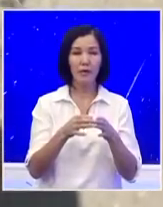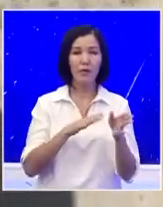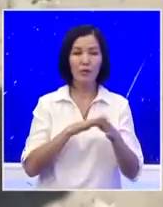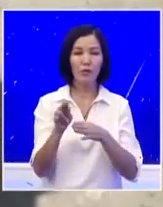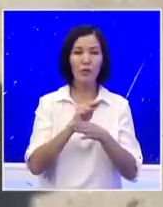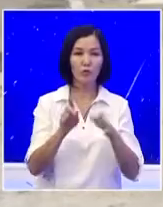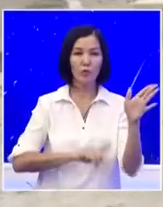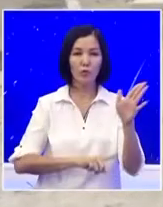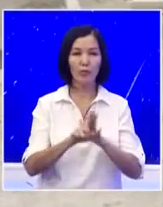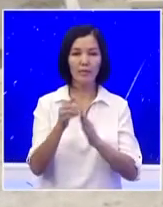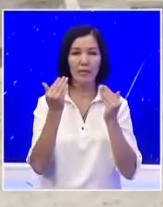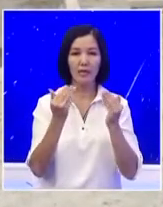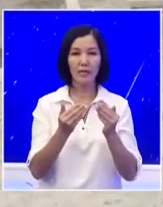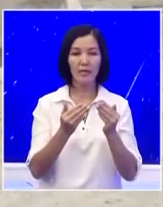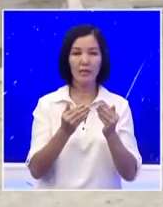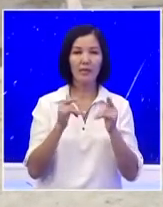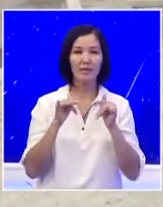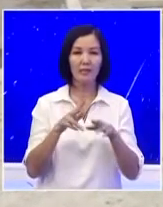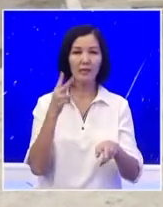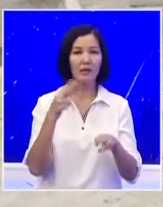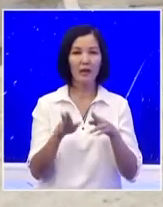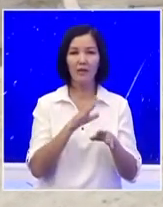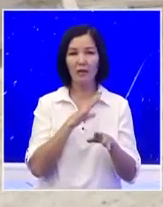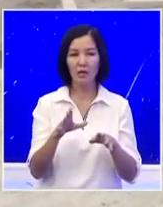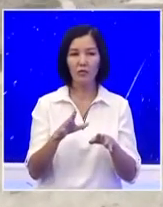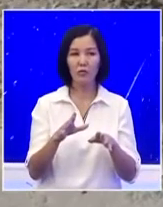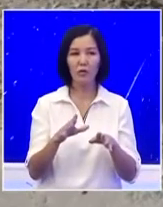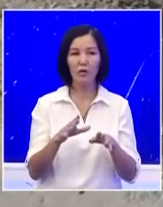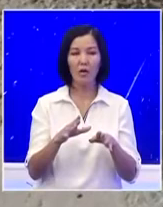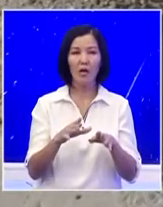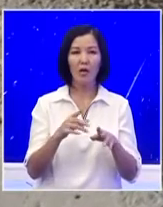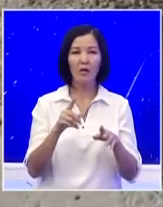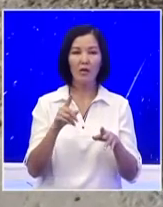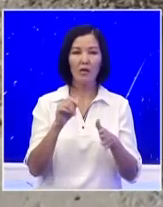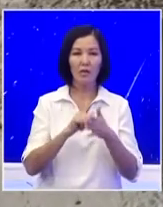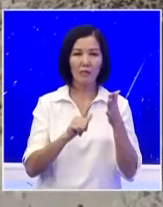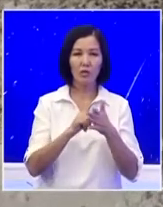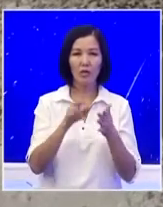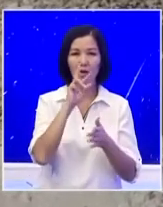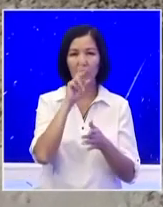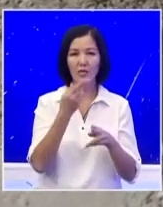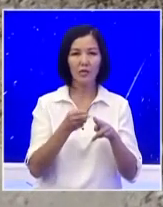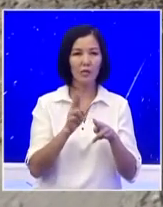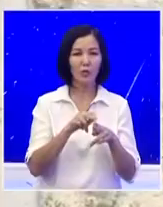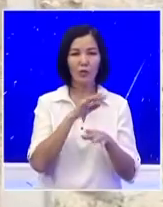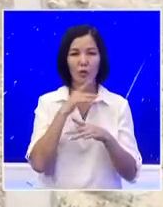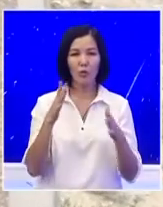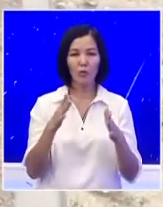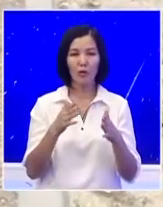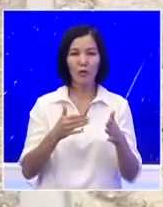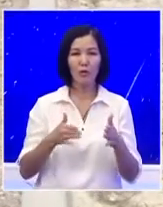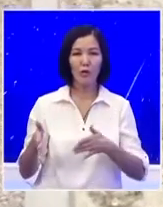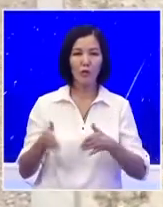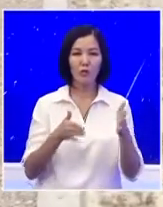жөндеуді қолға алған, істерін аяқсыз қалдырды. Нәтижесі мынау: әр жері үй орнында ойылған, тас емес қара жол іспетті. Жүрген көлік